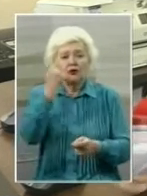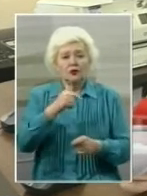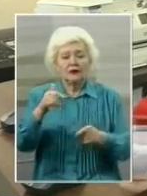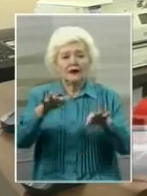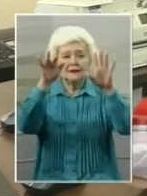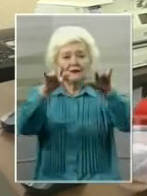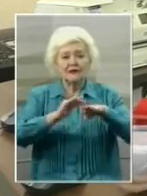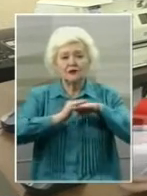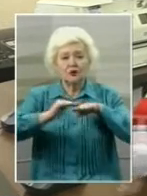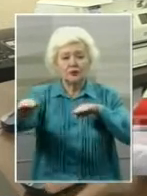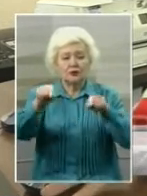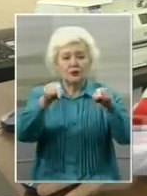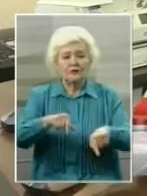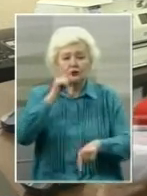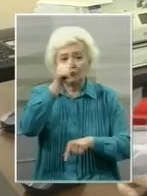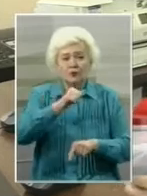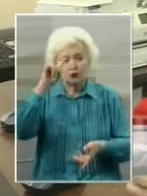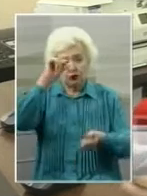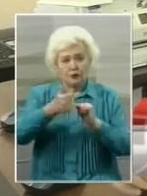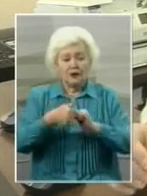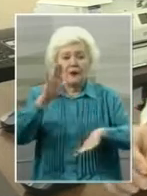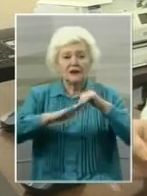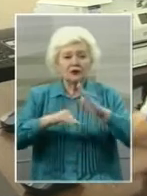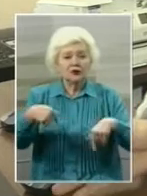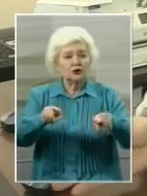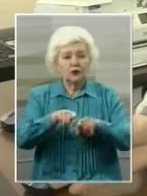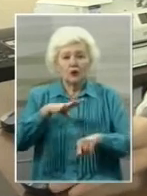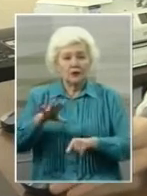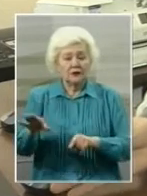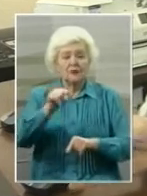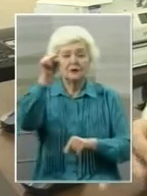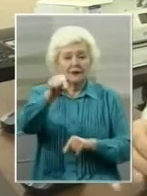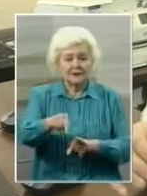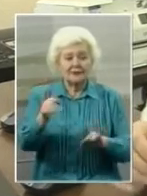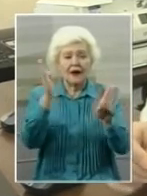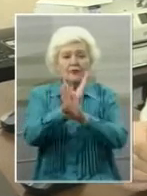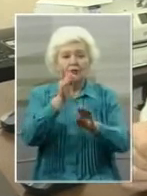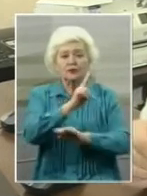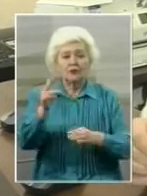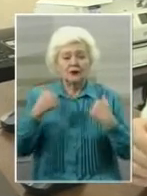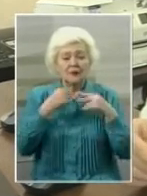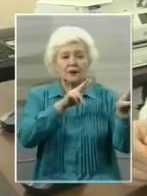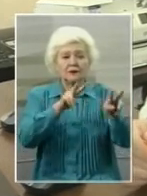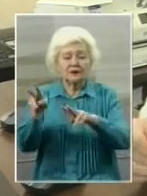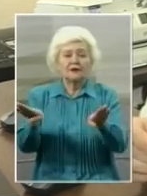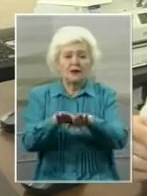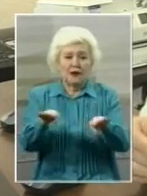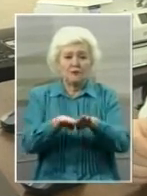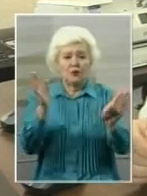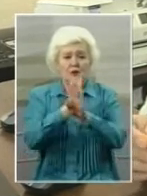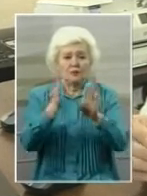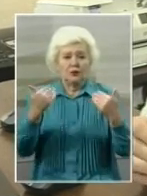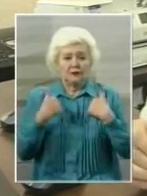покрови. В цьому році ви ж пам'ятаєте, що практично такого не було. Але ця погода, яку ми зараз постерігаємо, це типова погода